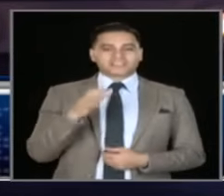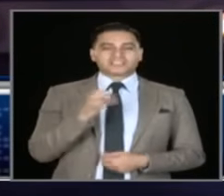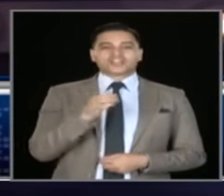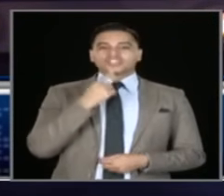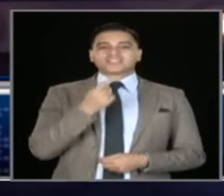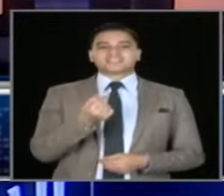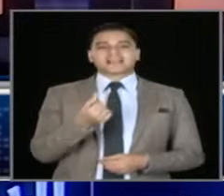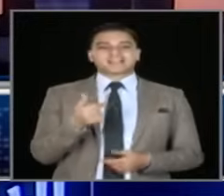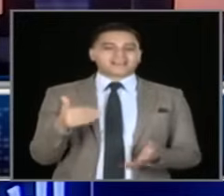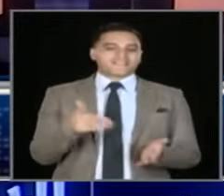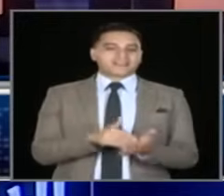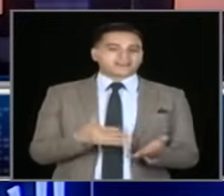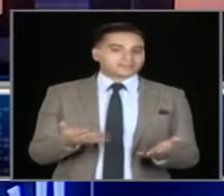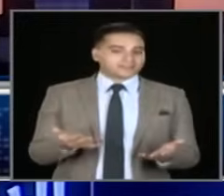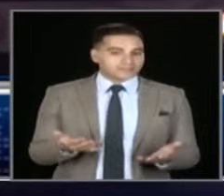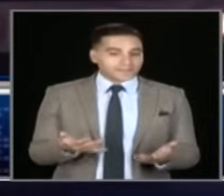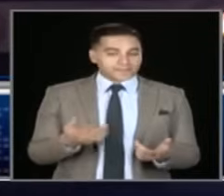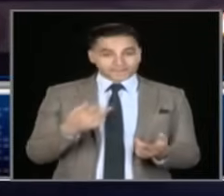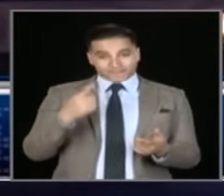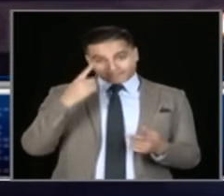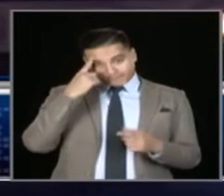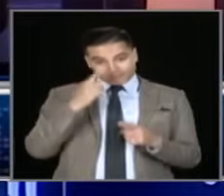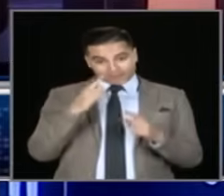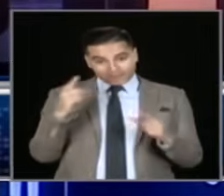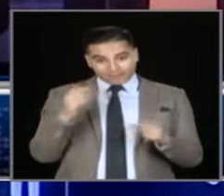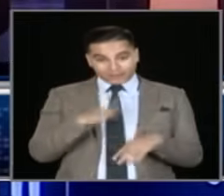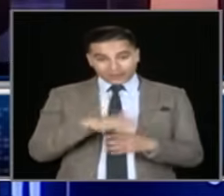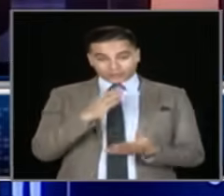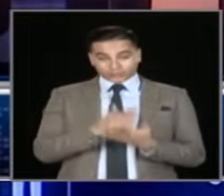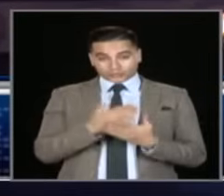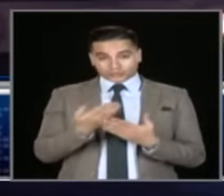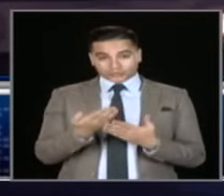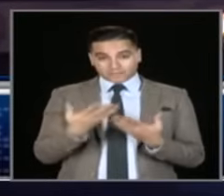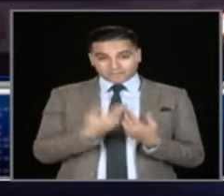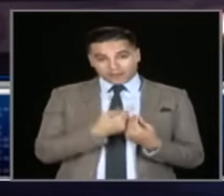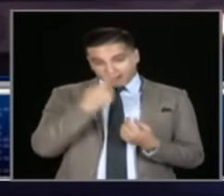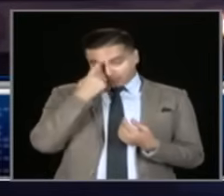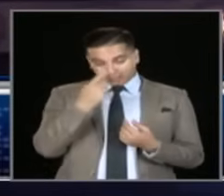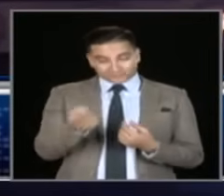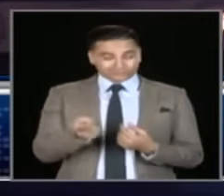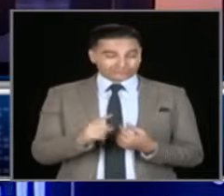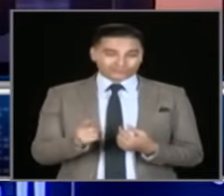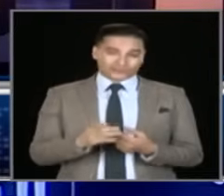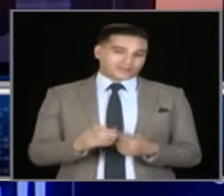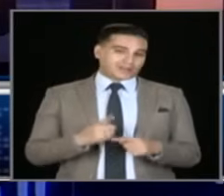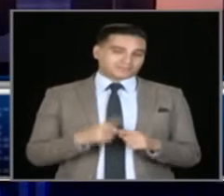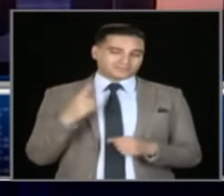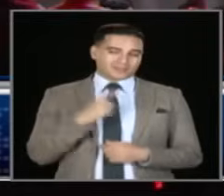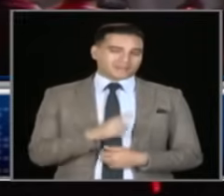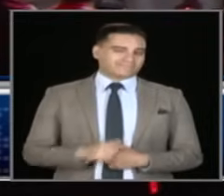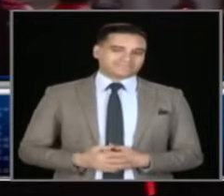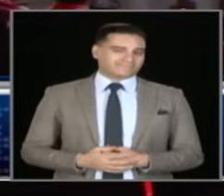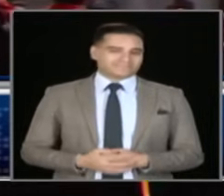ثانية أجابتك. اليابان؟ اليابان على حدود الهند؟ صعب جدا. إجابة خاطئة.